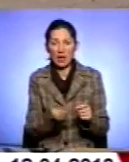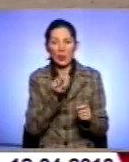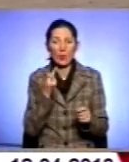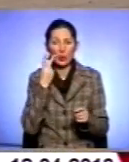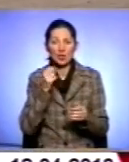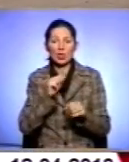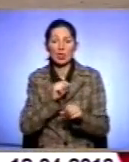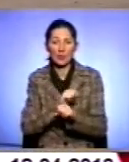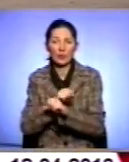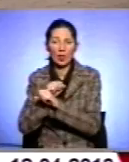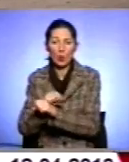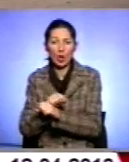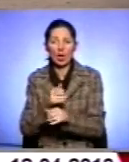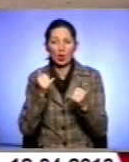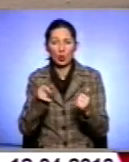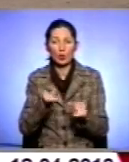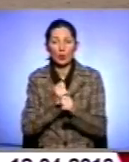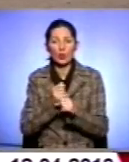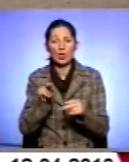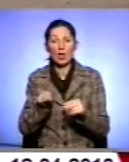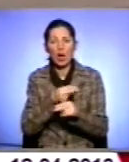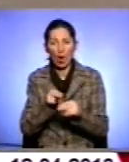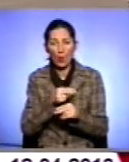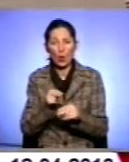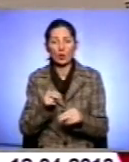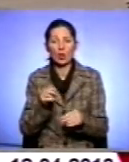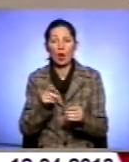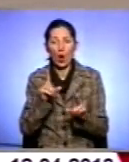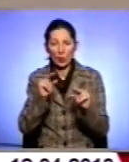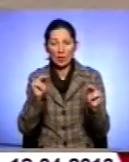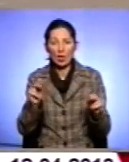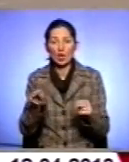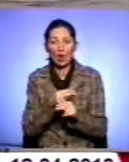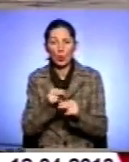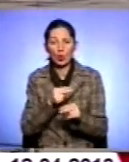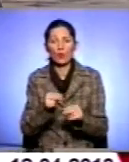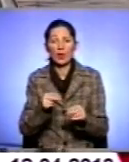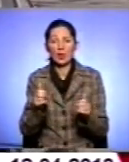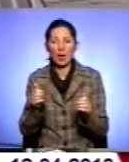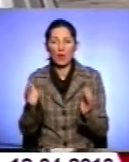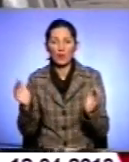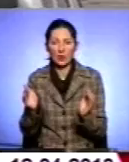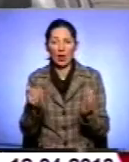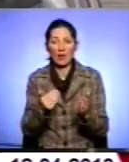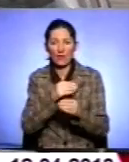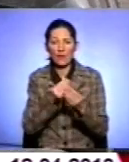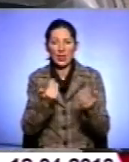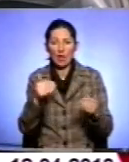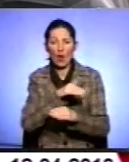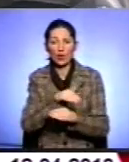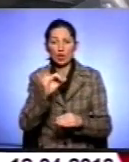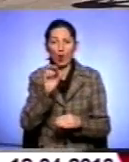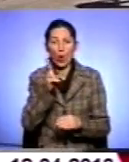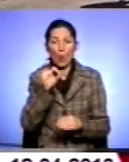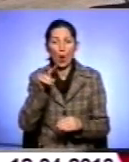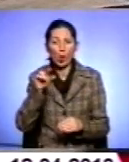асфальтування. Обіцяють відремонтувати немалий відрізок від вулиці Оболоня в бік автовокзалу. Роботи розпочали вранці, закінчать пізно